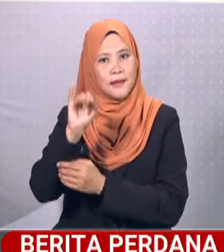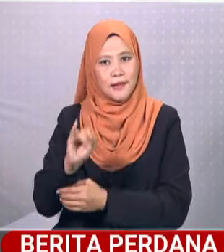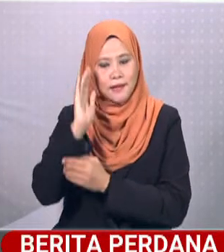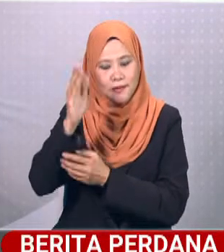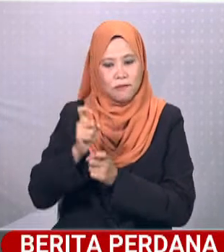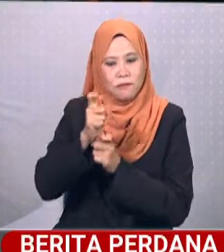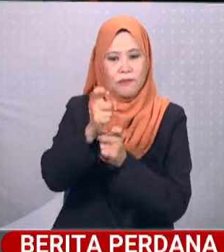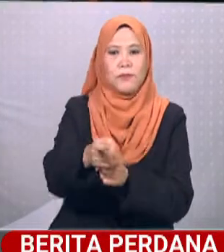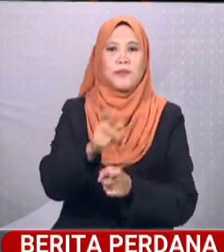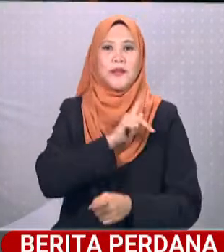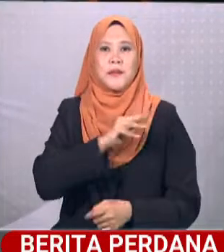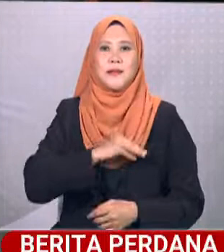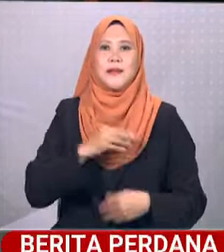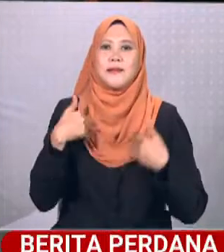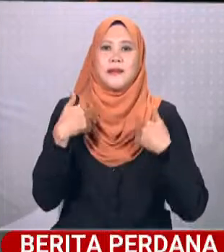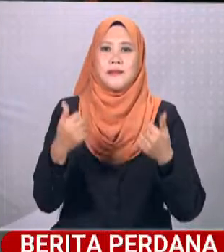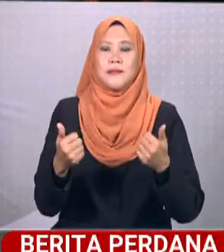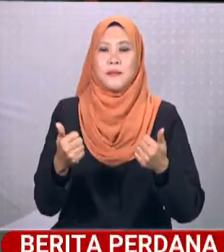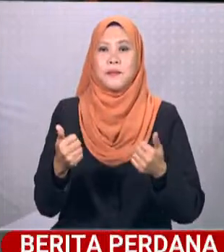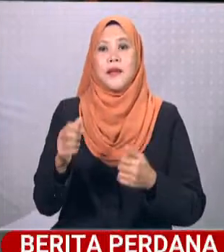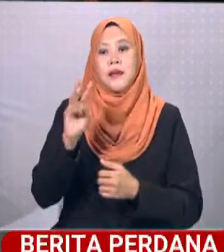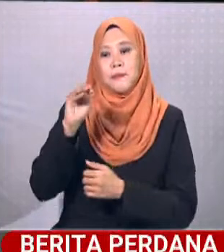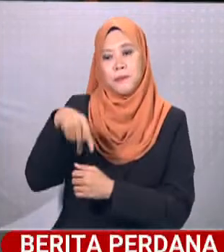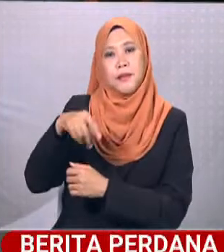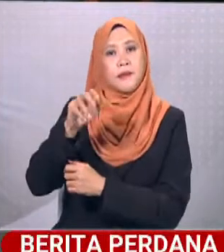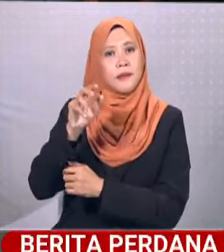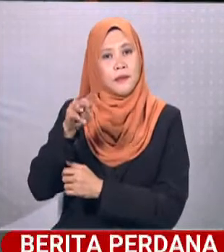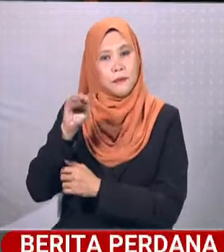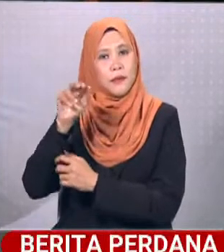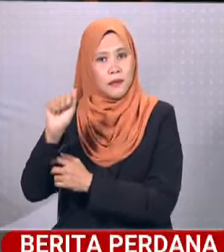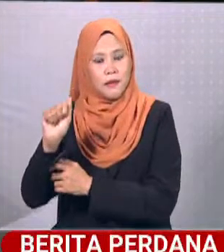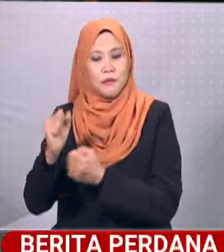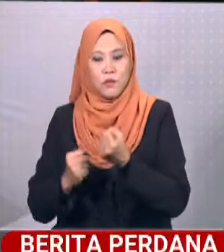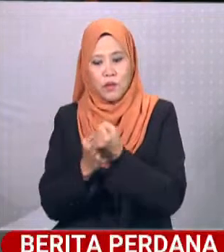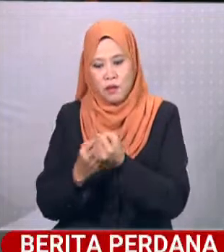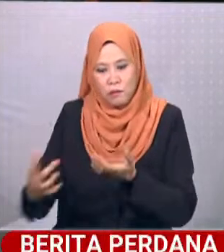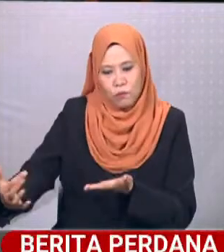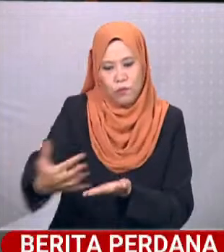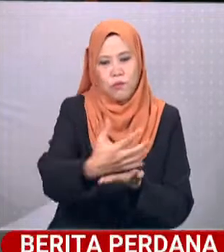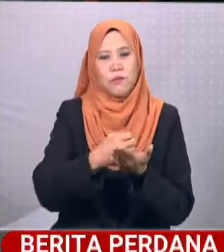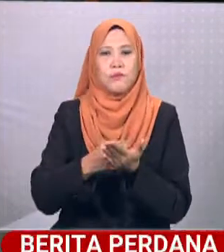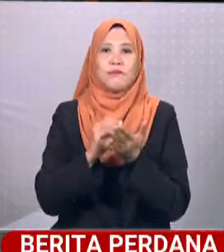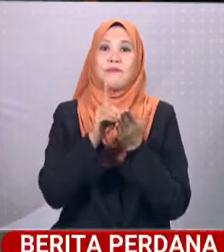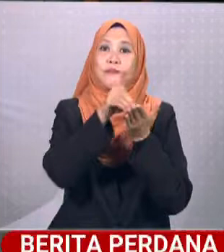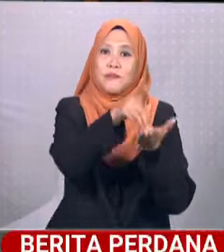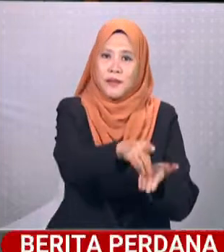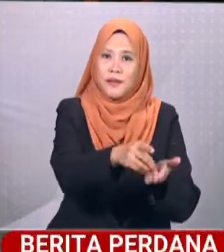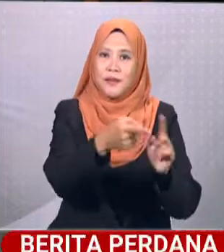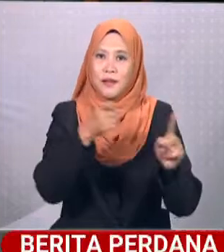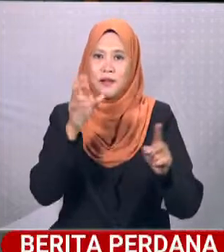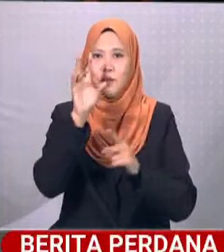disampaikan kepada Kementerian Kesihatan. Menurut MPMA, sumbangan itu dikumpulkan menerusi kutipan derma